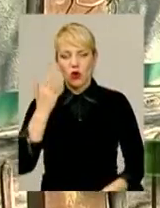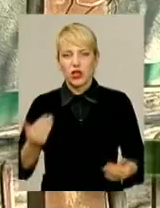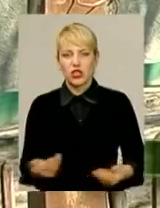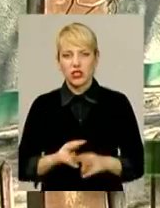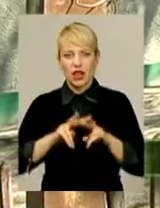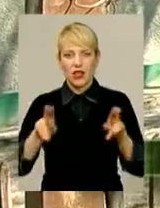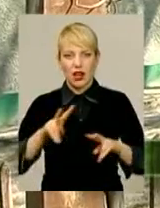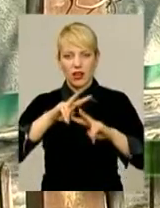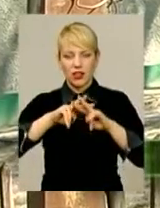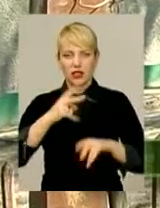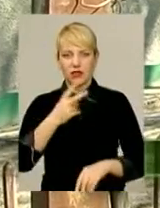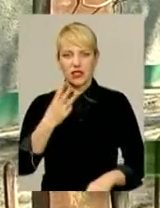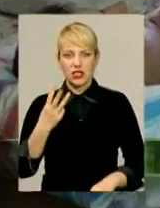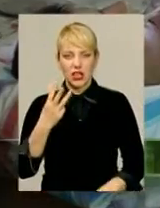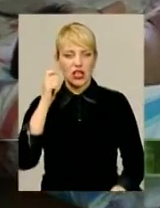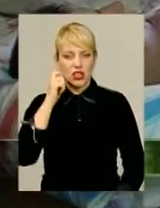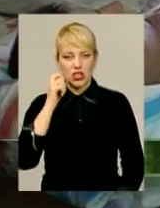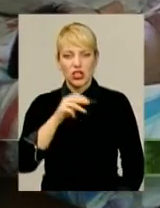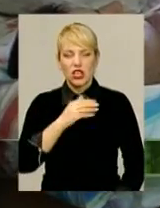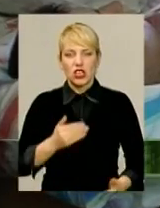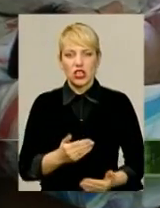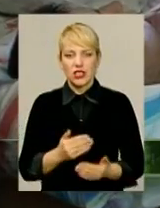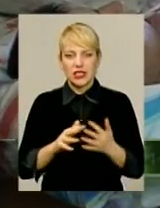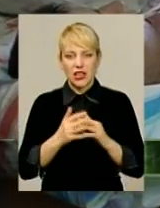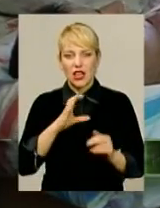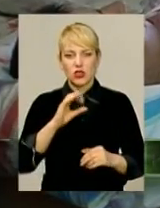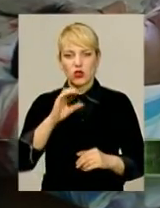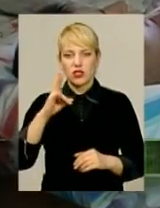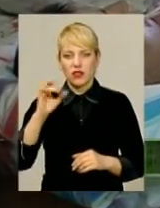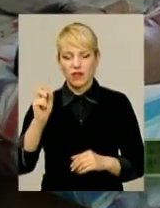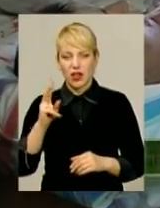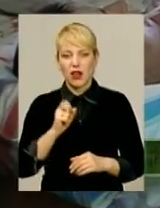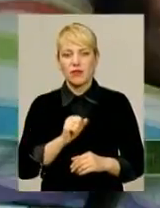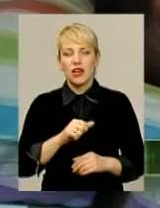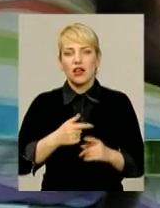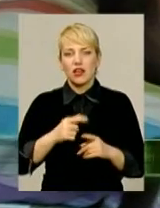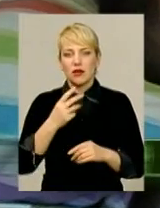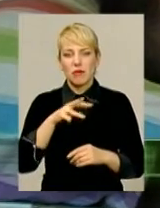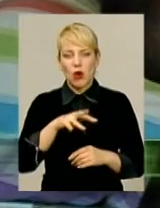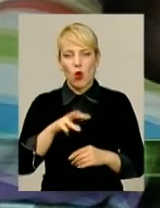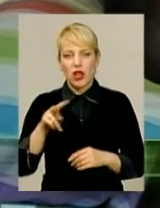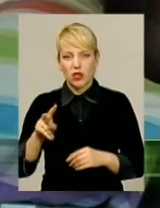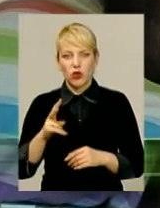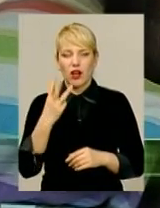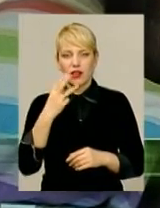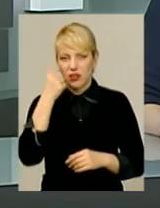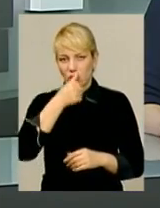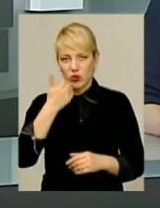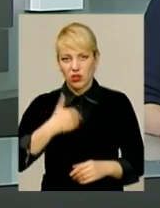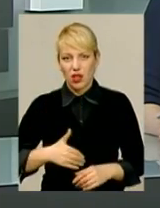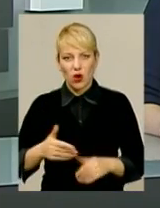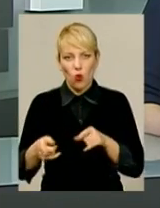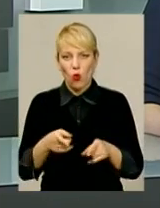клітка. 23-річний житель села Соснівка Ярмолинецького району Микола Патарака вже 3 роки майже нерухомий.